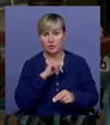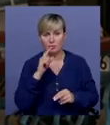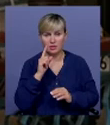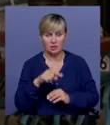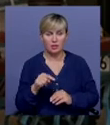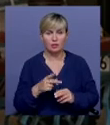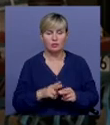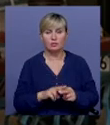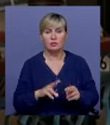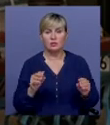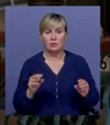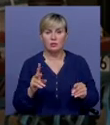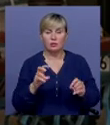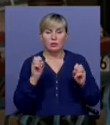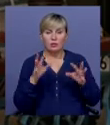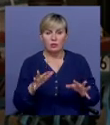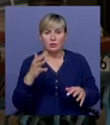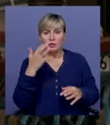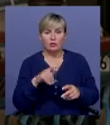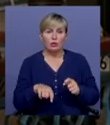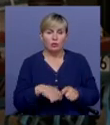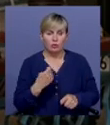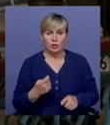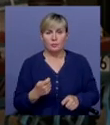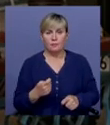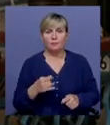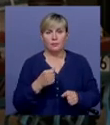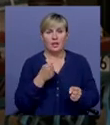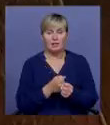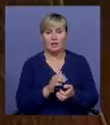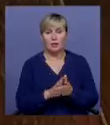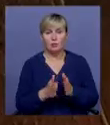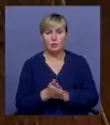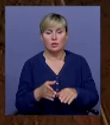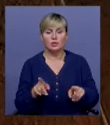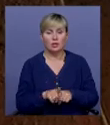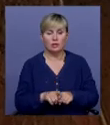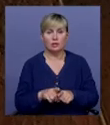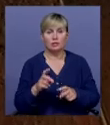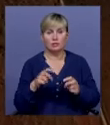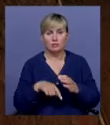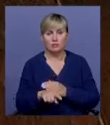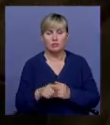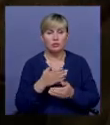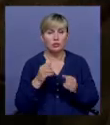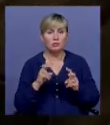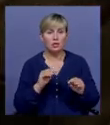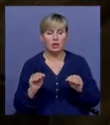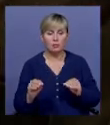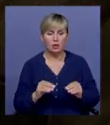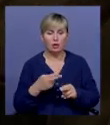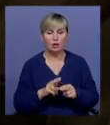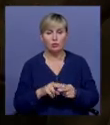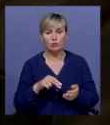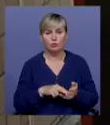слепил там кого-то это уже тоже на нарушений аварийно псы но как на подобных станциях нет специального оборудования которое